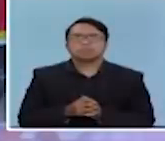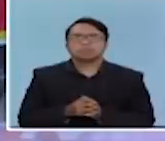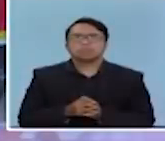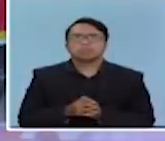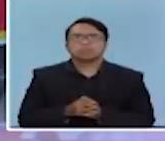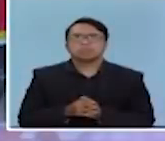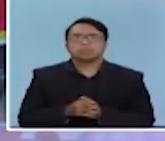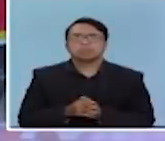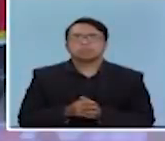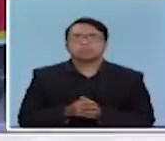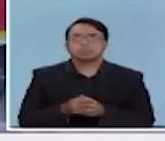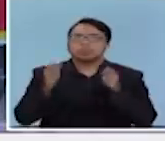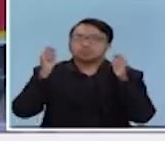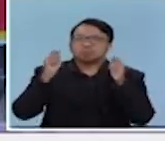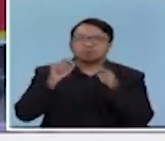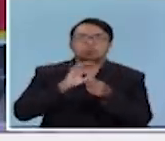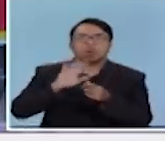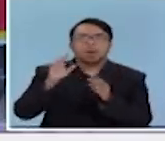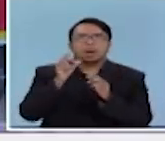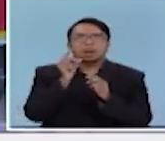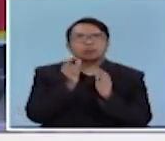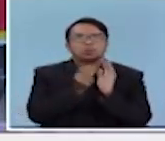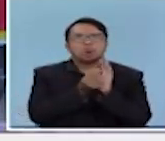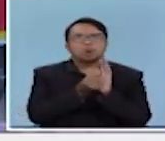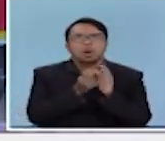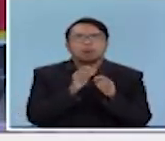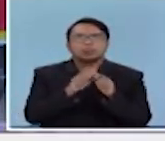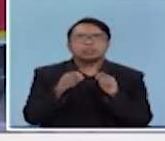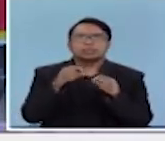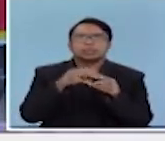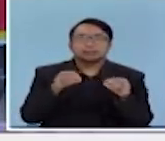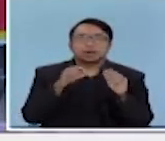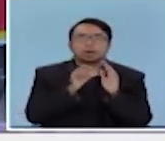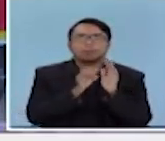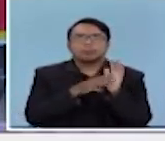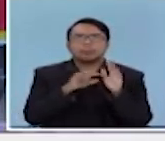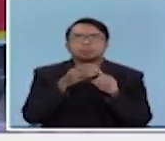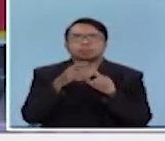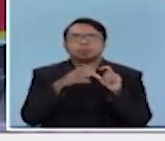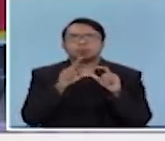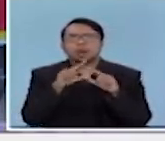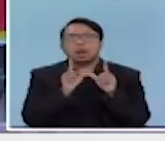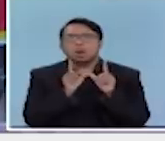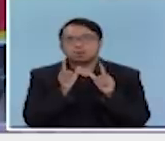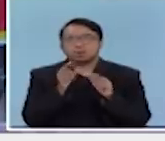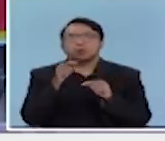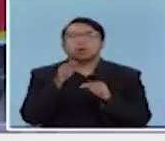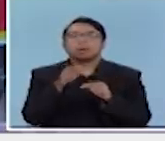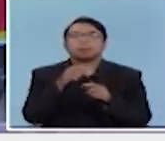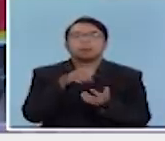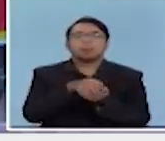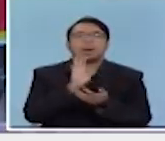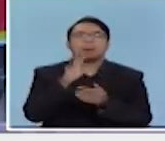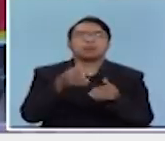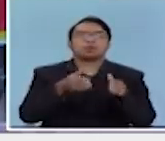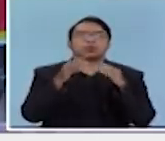Unjuk rasa penolakan rancangan Undang-Undang Cipta Kerja dan Omnibus Law kembali digelar di depan gedung DPR RI. Ratusan buruh dari KSPI